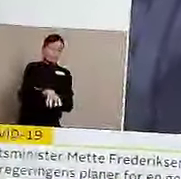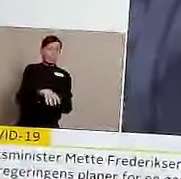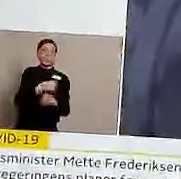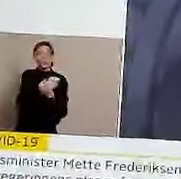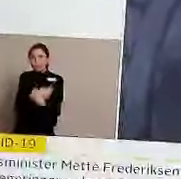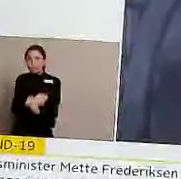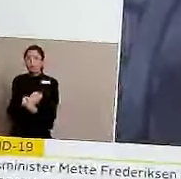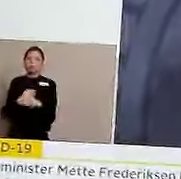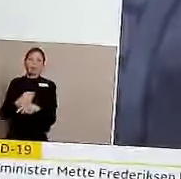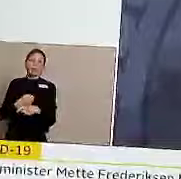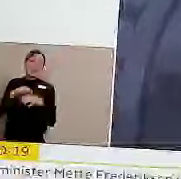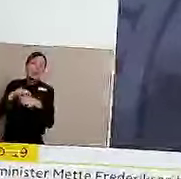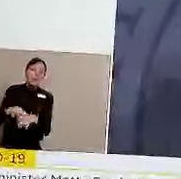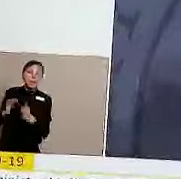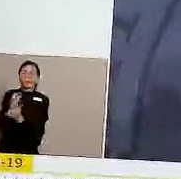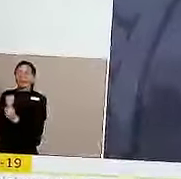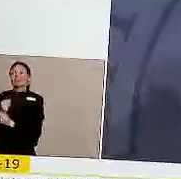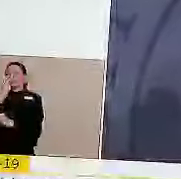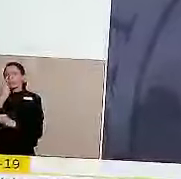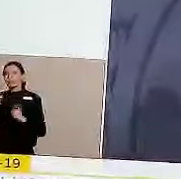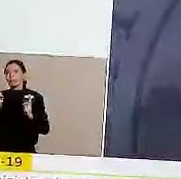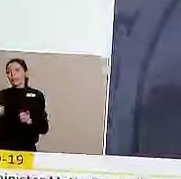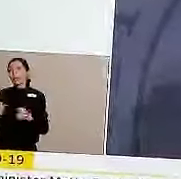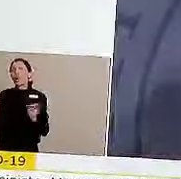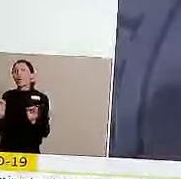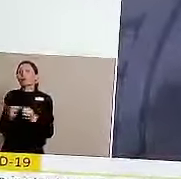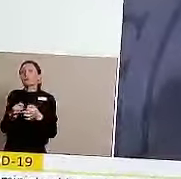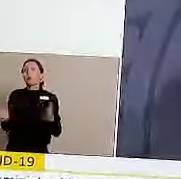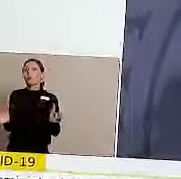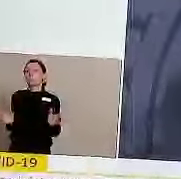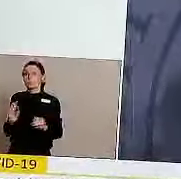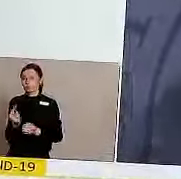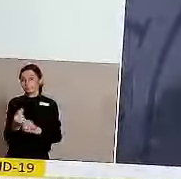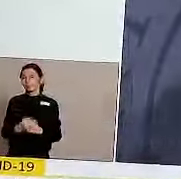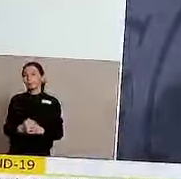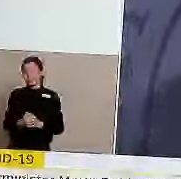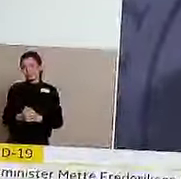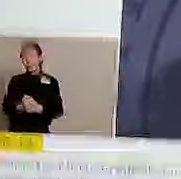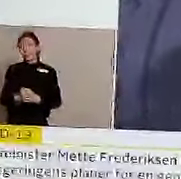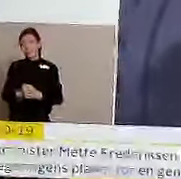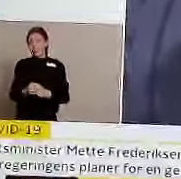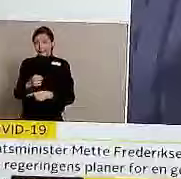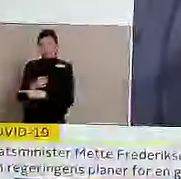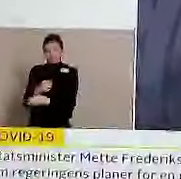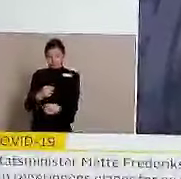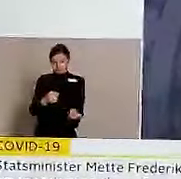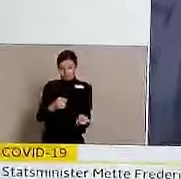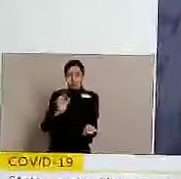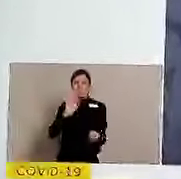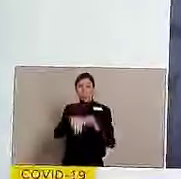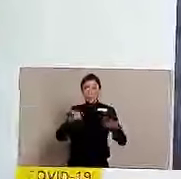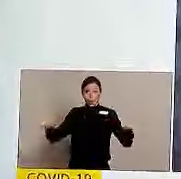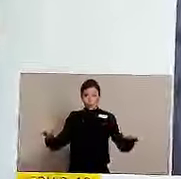والصفوف الابتدائية الأولى في مدارسهم، لأنهم لا يستطيعون الحفاظ والحماية